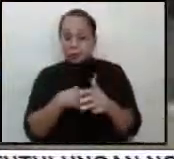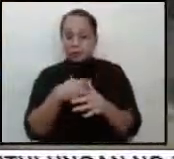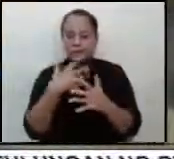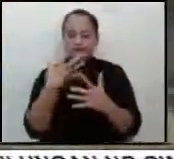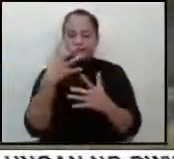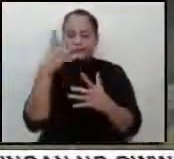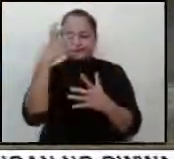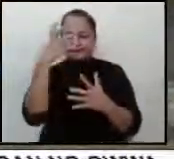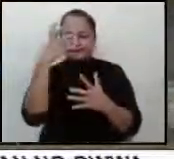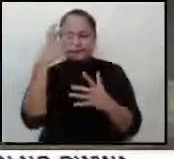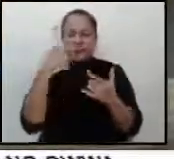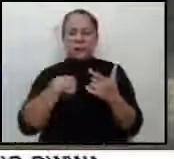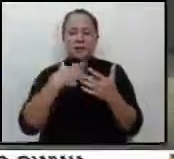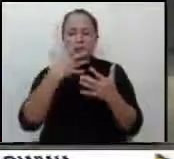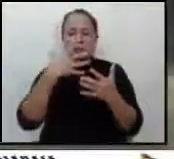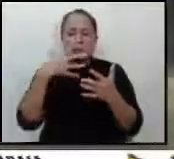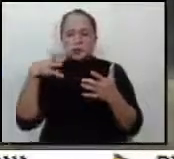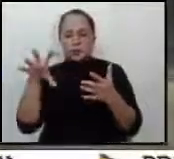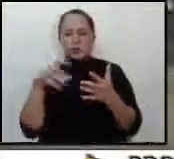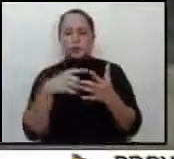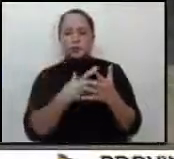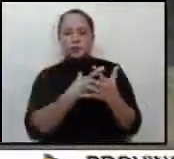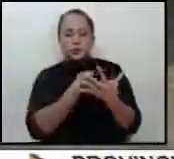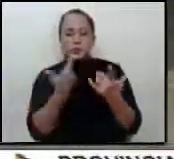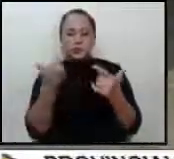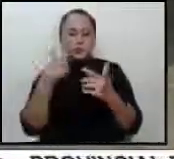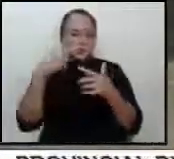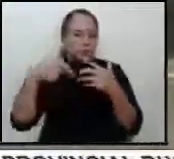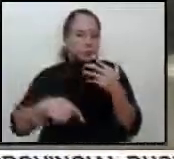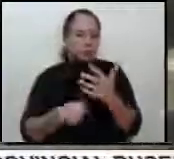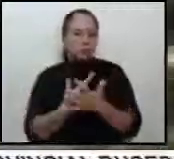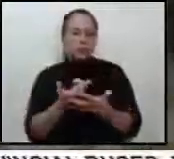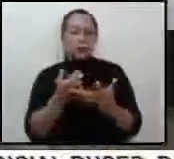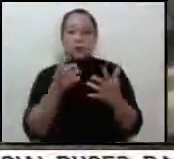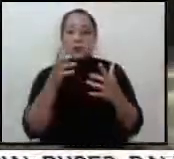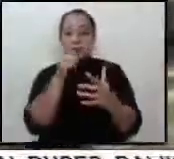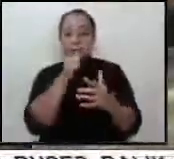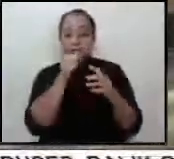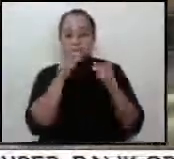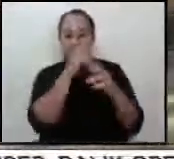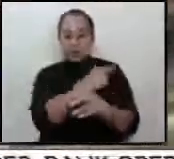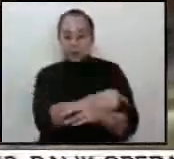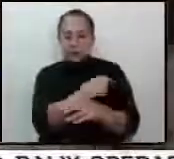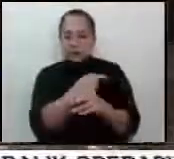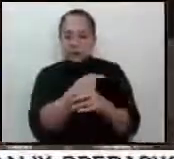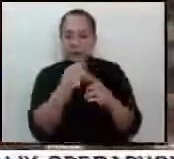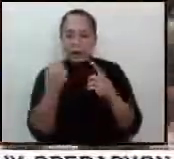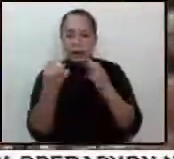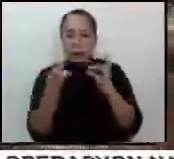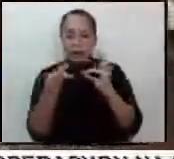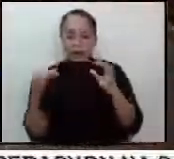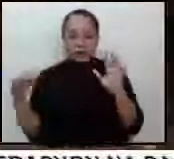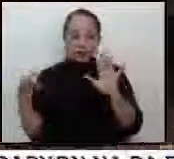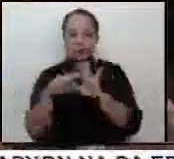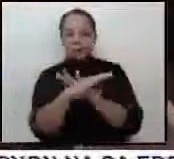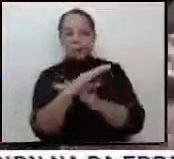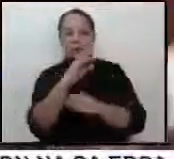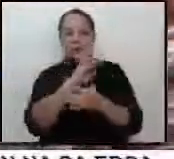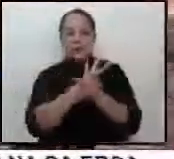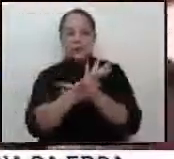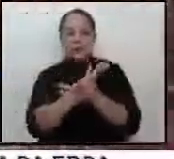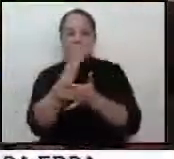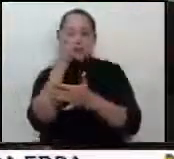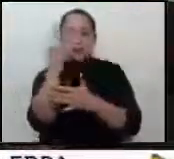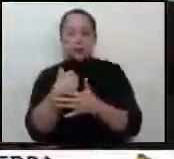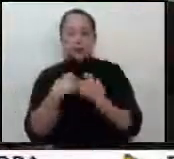panahon. Tiniyak din ng PHP na nakahanda ang mga pribadong ospital sakaling magkaroon ng surge ng COVID-19 na maaring idulot ng kaliwatkan ng